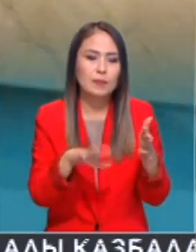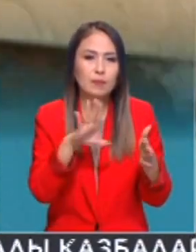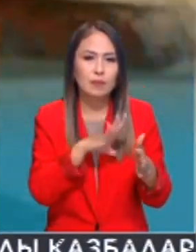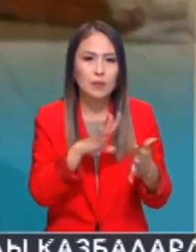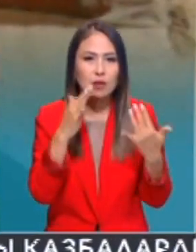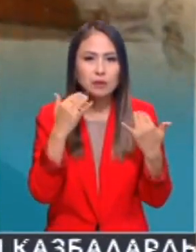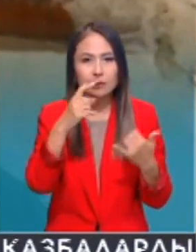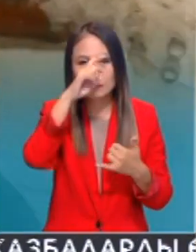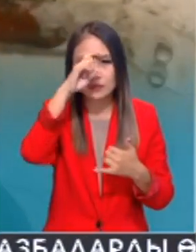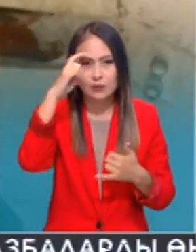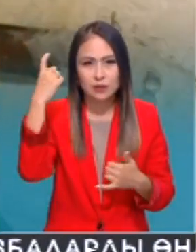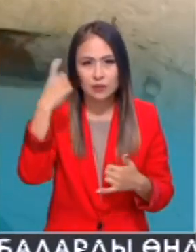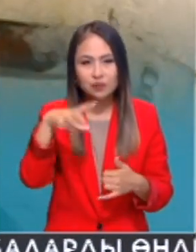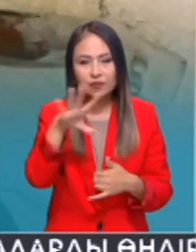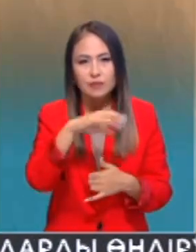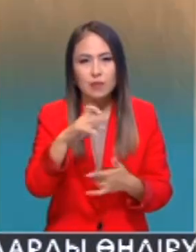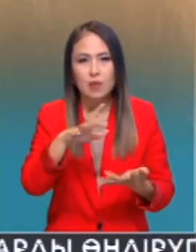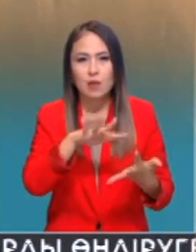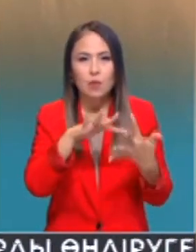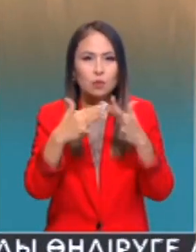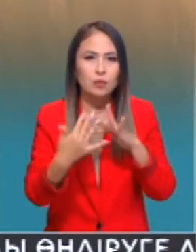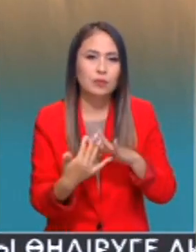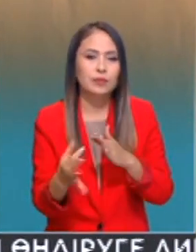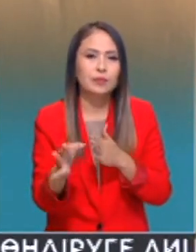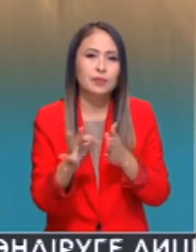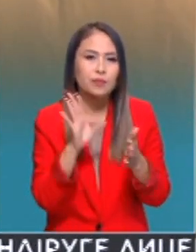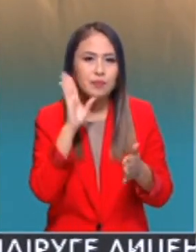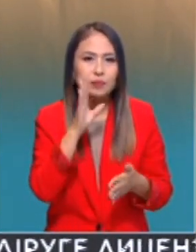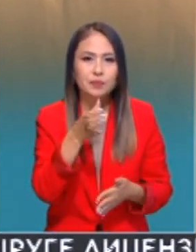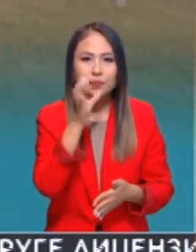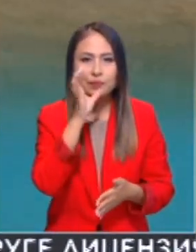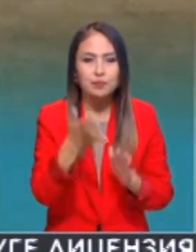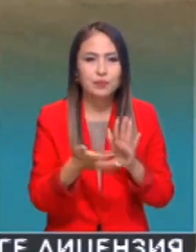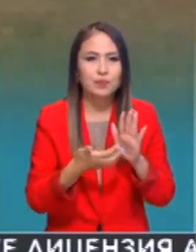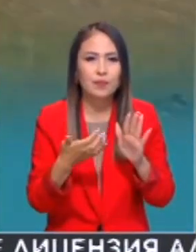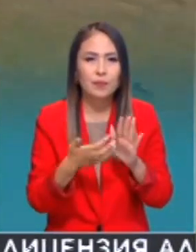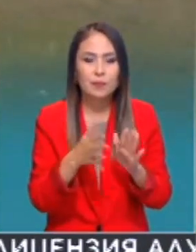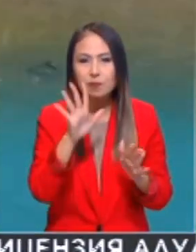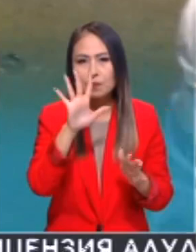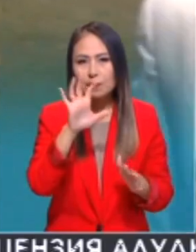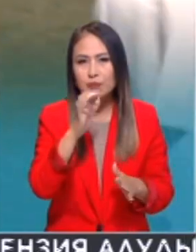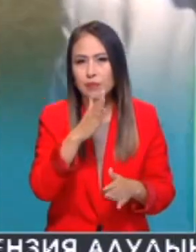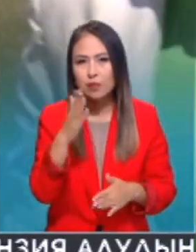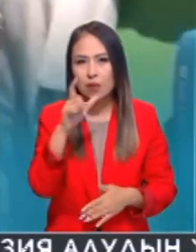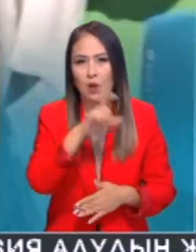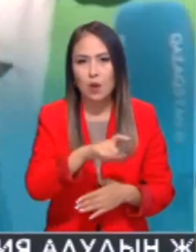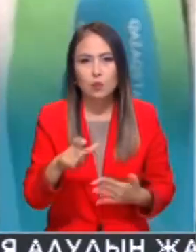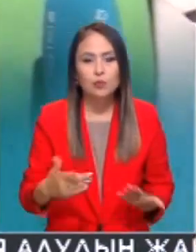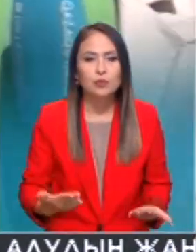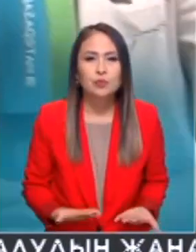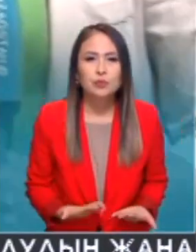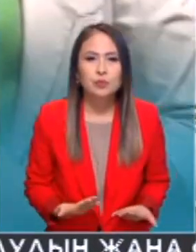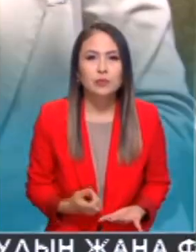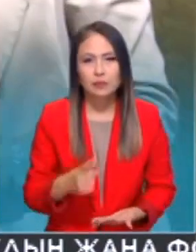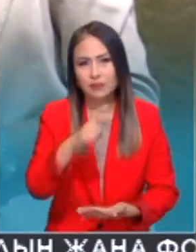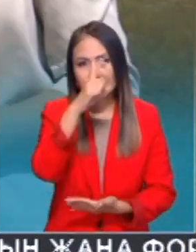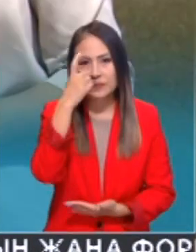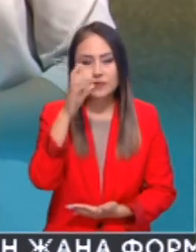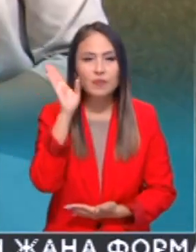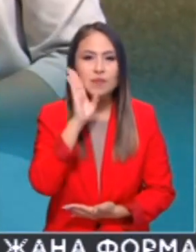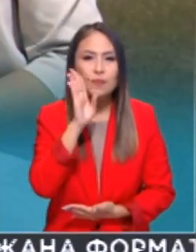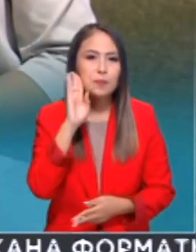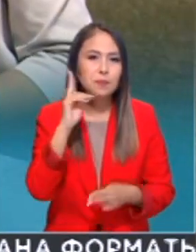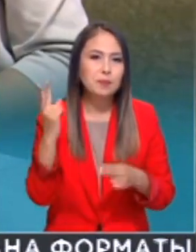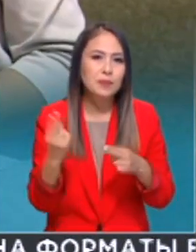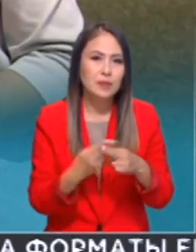шілденің шіліңгір ыстығында бүтін бір ауыл халқы бір жұтым суға зәру. Сонымен 500-ден аса ауыл тұрғыны аптап ыстықта ауыз сусыз отыр. Ал